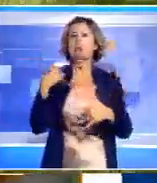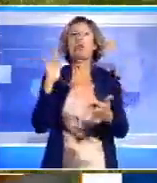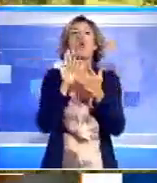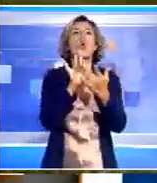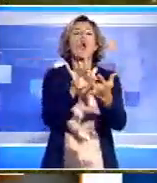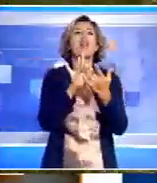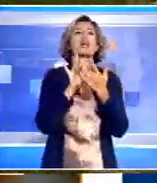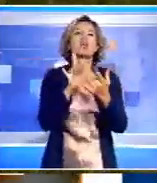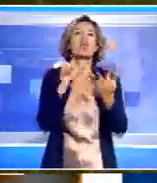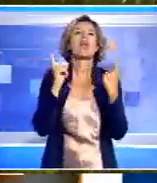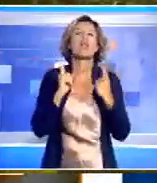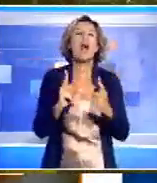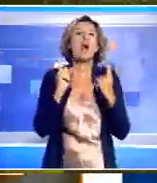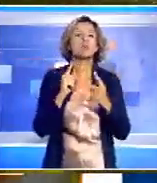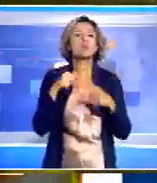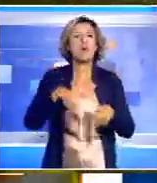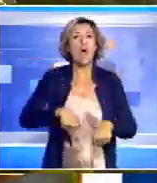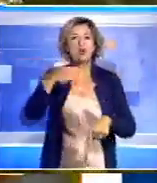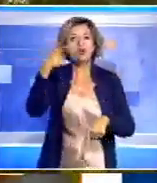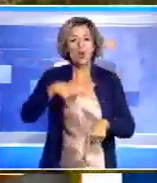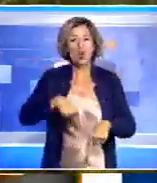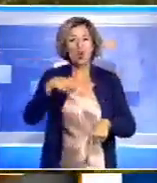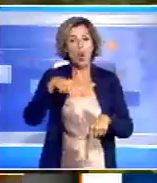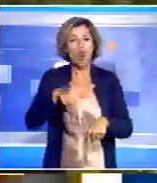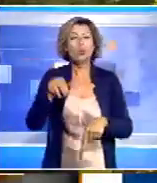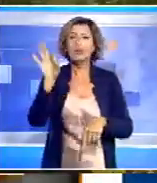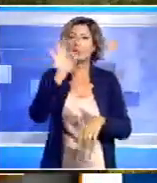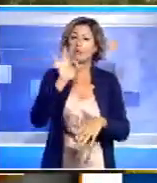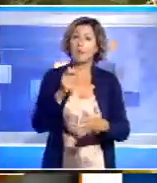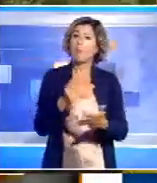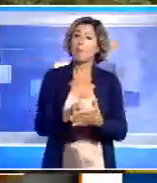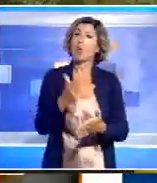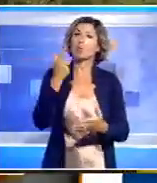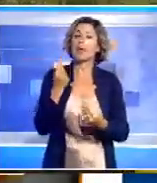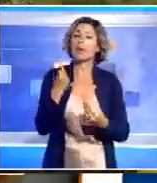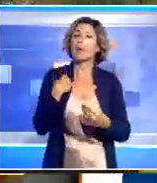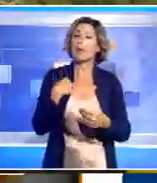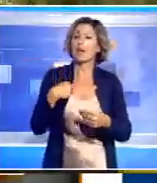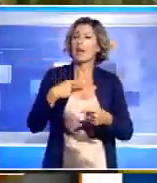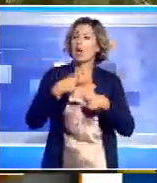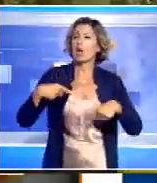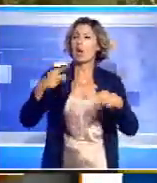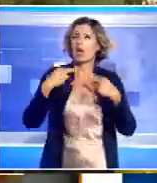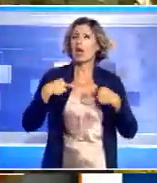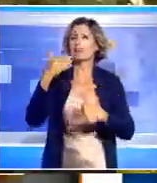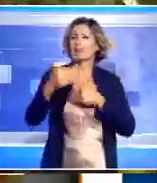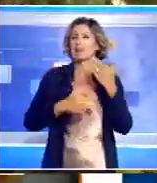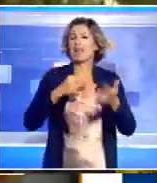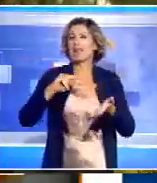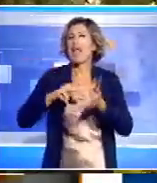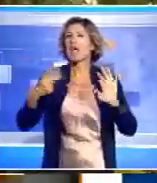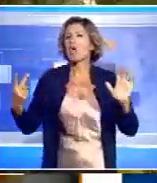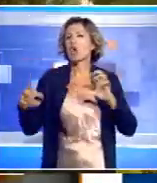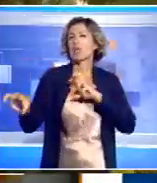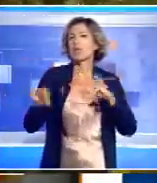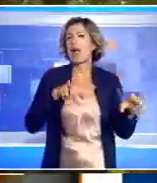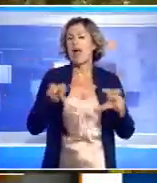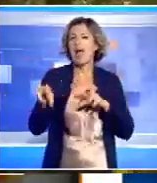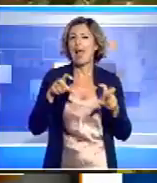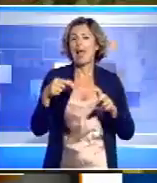natura, che al giorno d'oggi è sempre più importante perché siamo esposti al tecnostress,